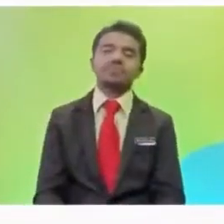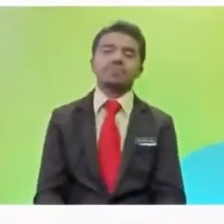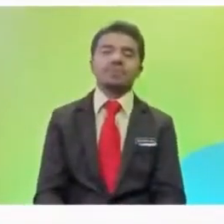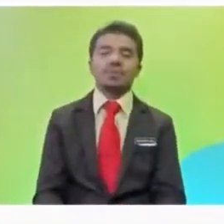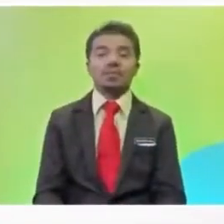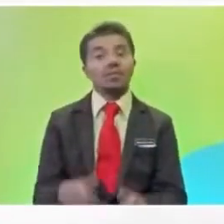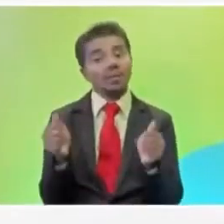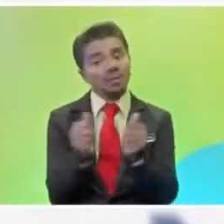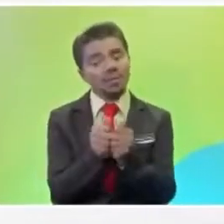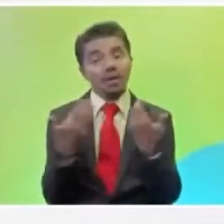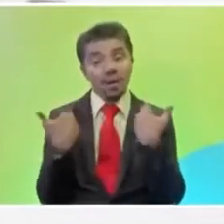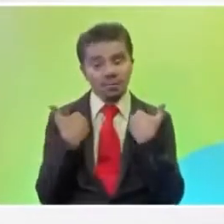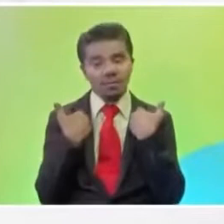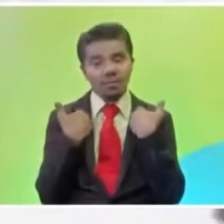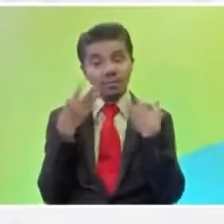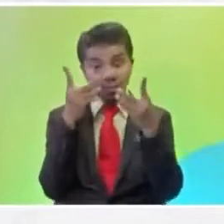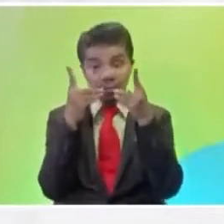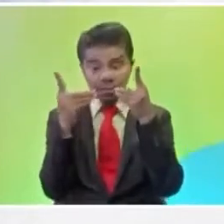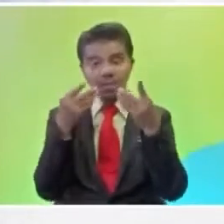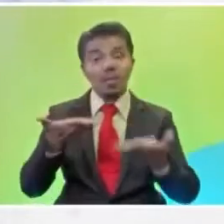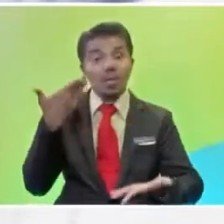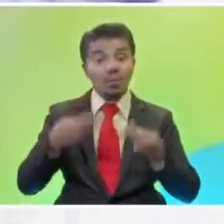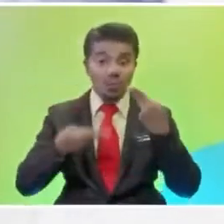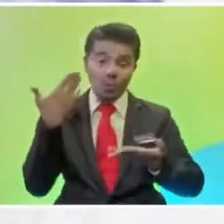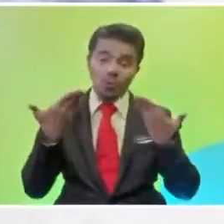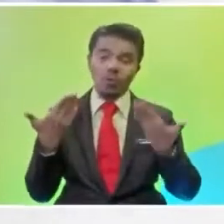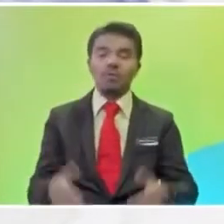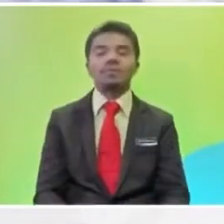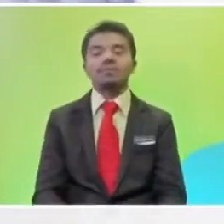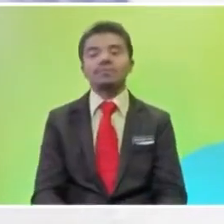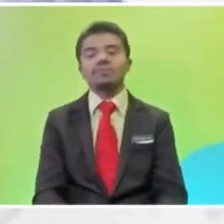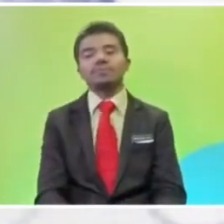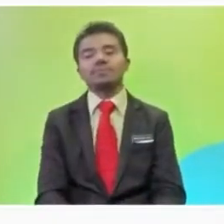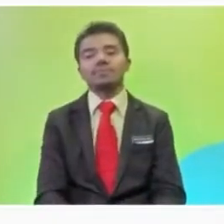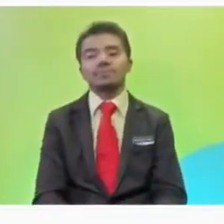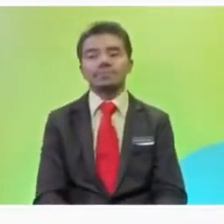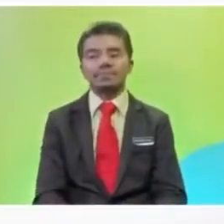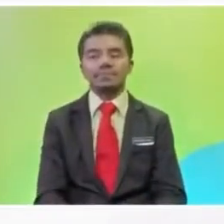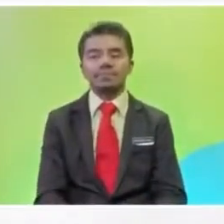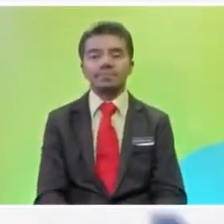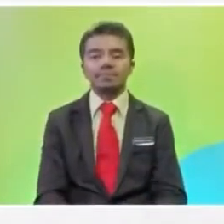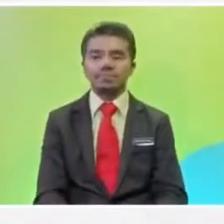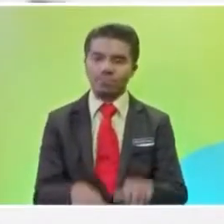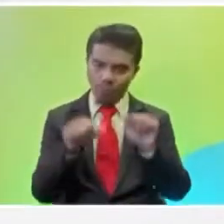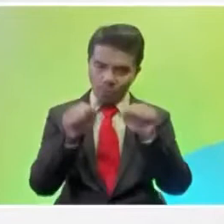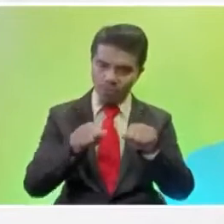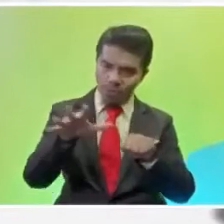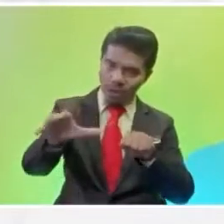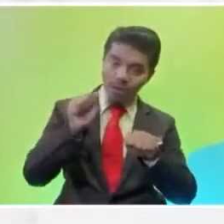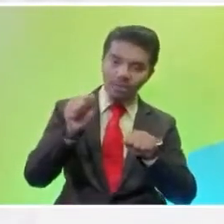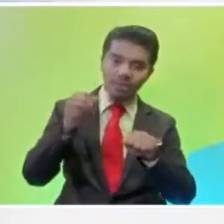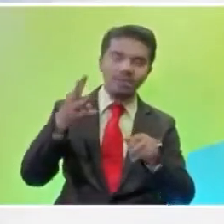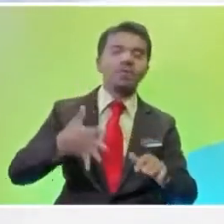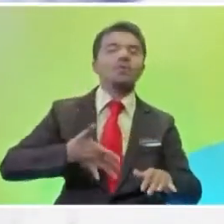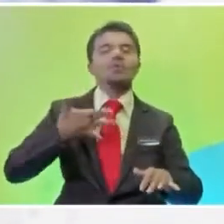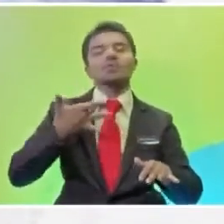menguatkan lagi kefahaman mereka terhadap tajuk indah kita pelajari di dalam kelas sekaligus menarik minat mereka untuk belajar betul tepat